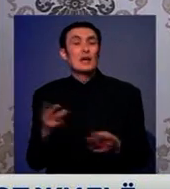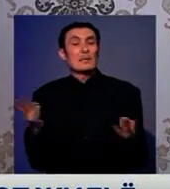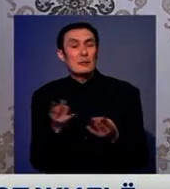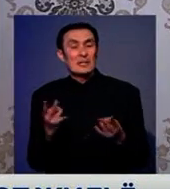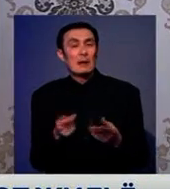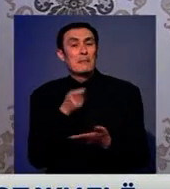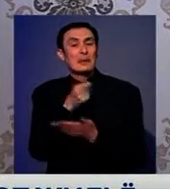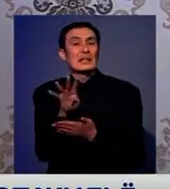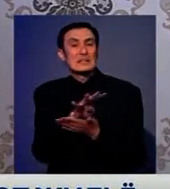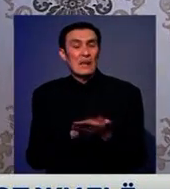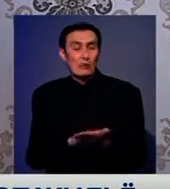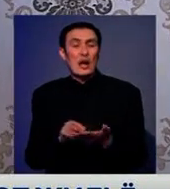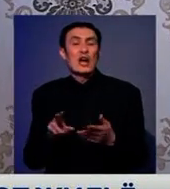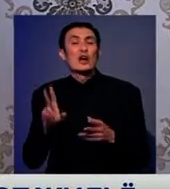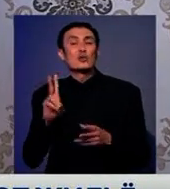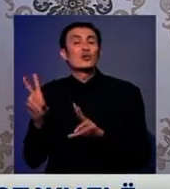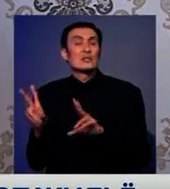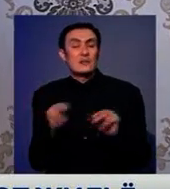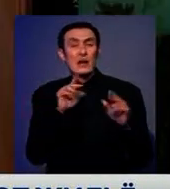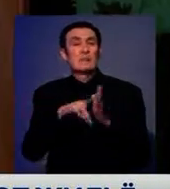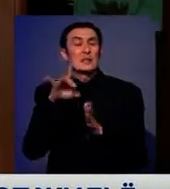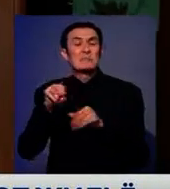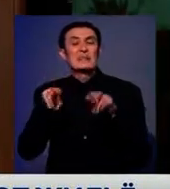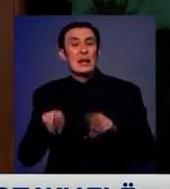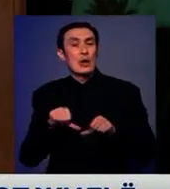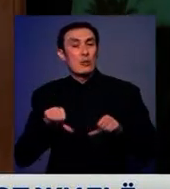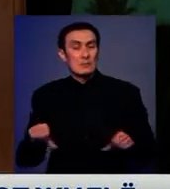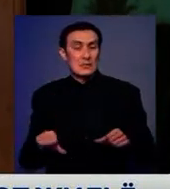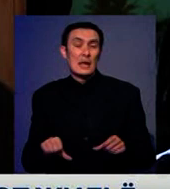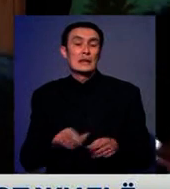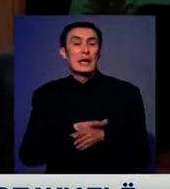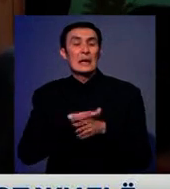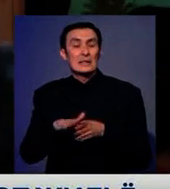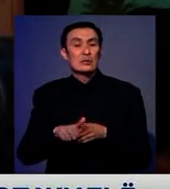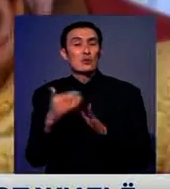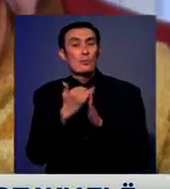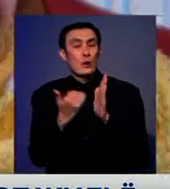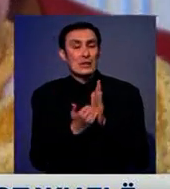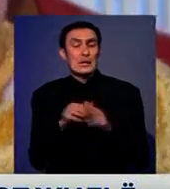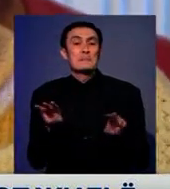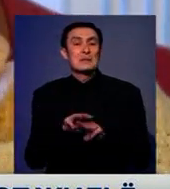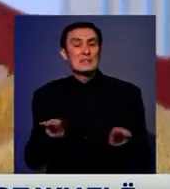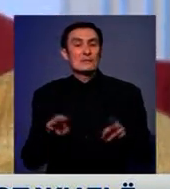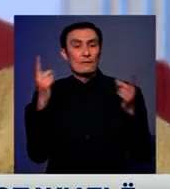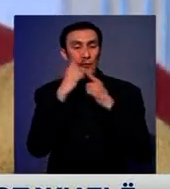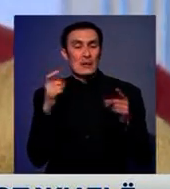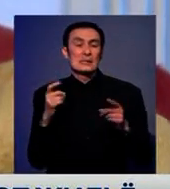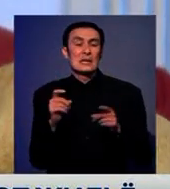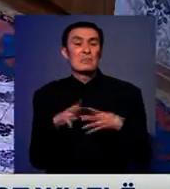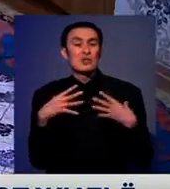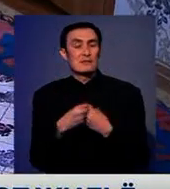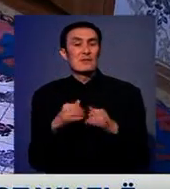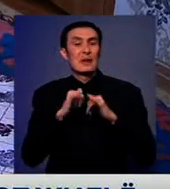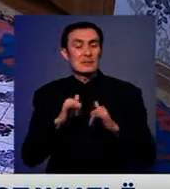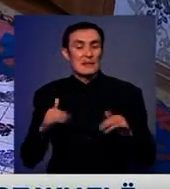достаточно подать заявку, а счастливчиков уже отберет специальная комиссия. На реализацию проекта Министерство информации и